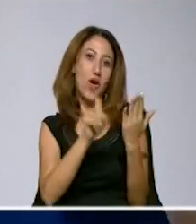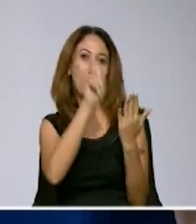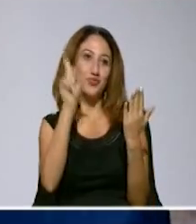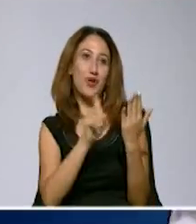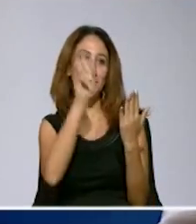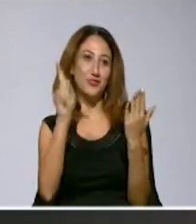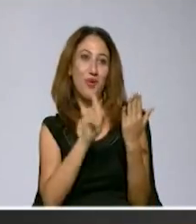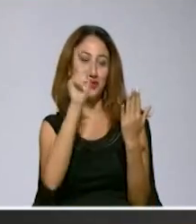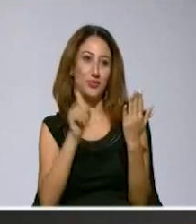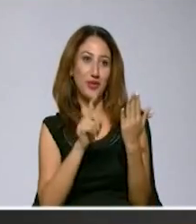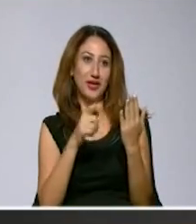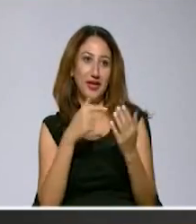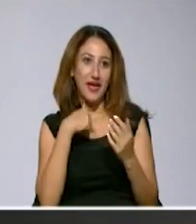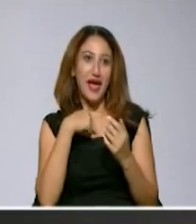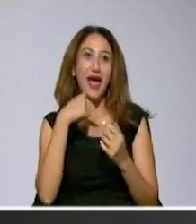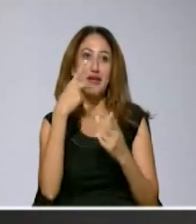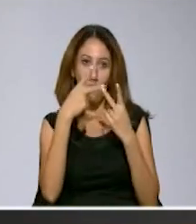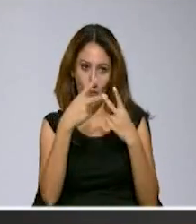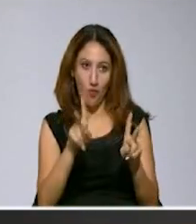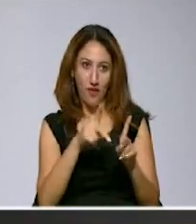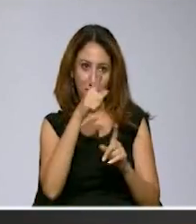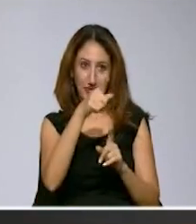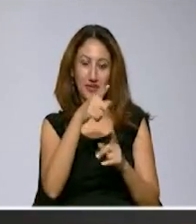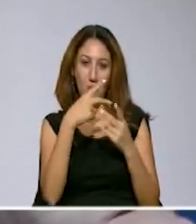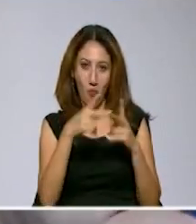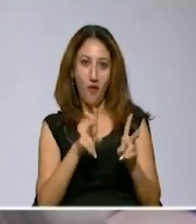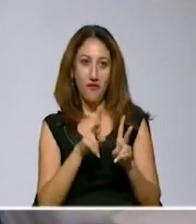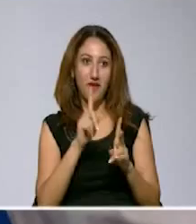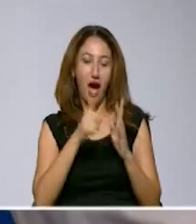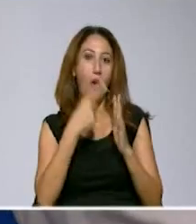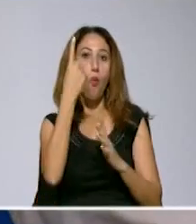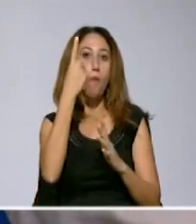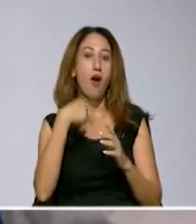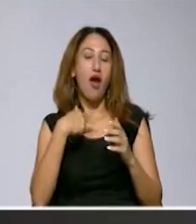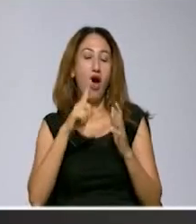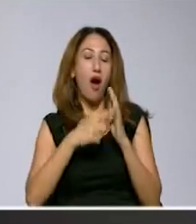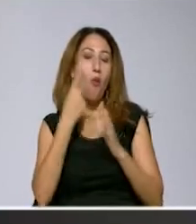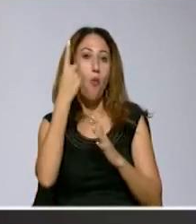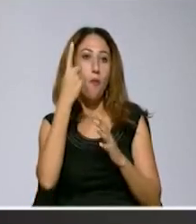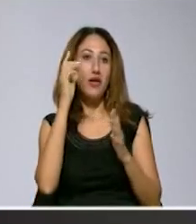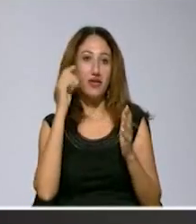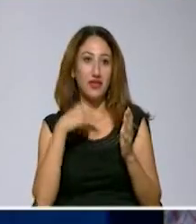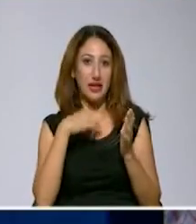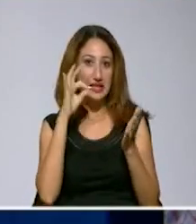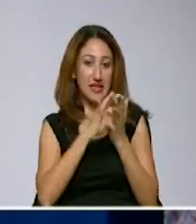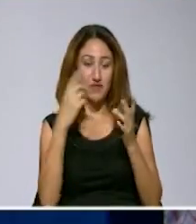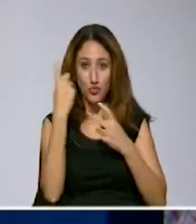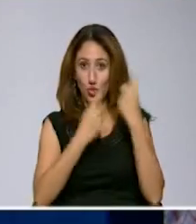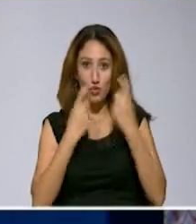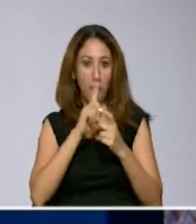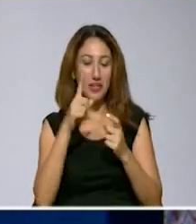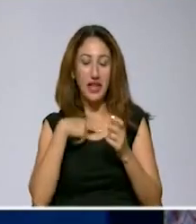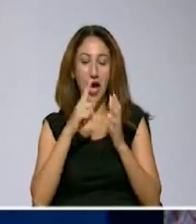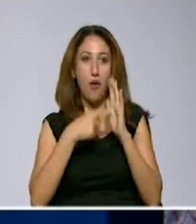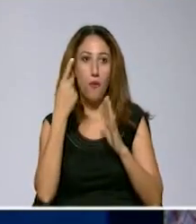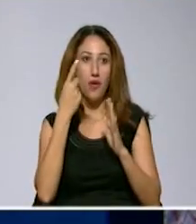جماعه. حلقه من واحد من الناس هتحاورني فيها نيلي كريم لاول مره في حياتي هقعد على كرسي مذيع في واحد من الناس. انا عايز اقول حاجه بس